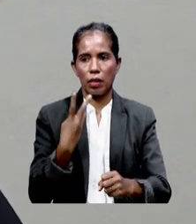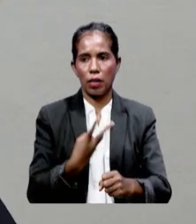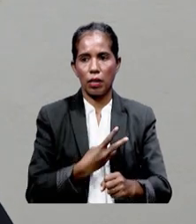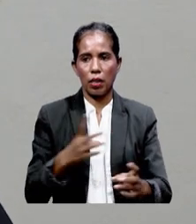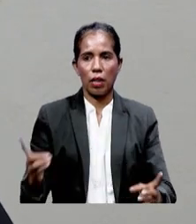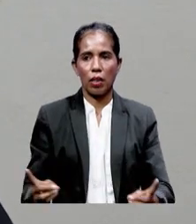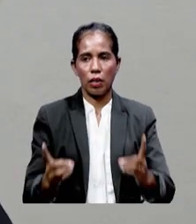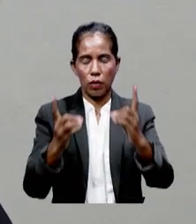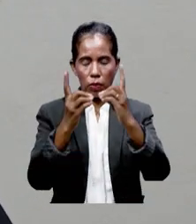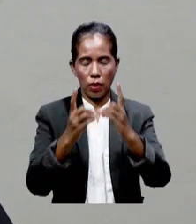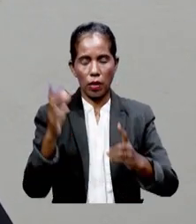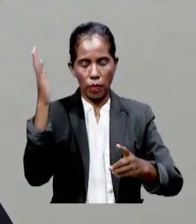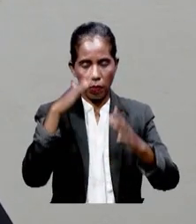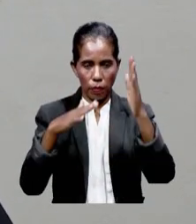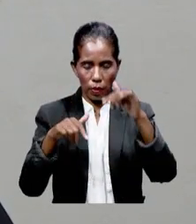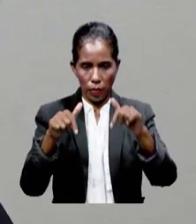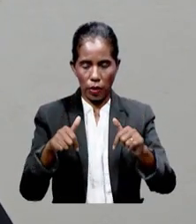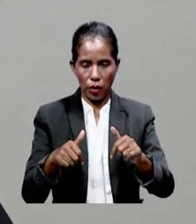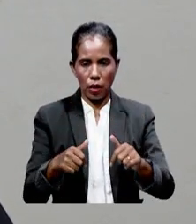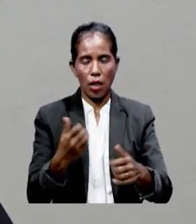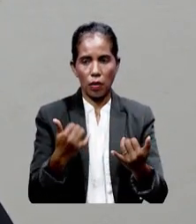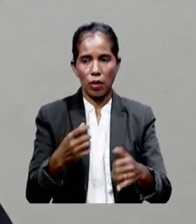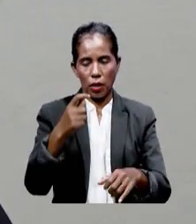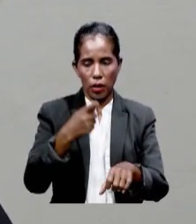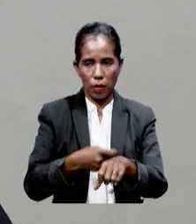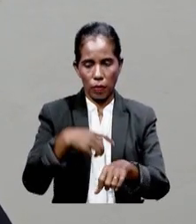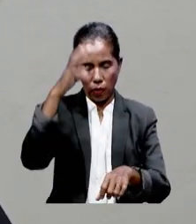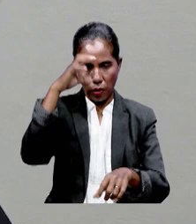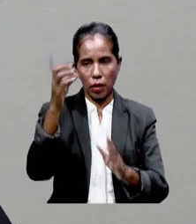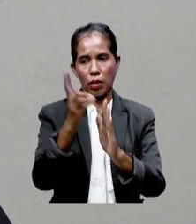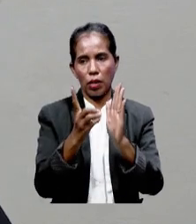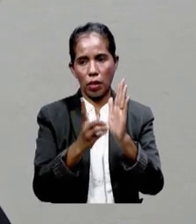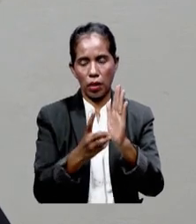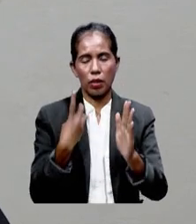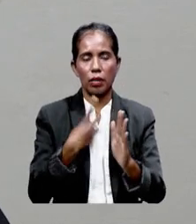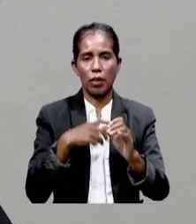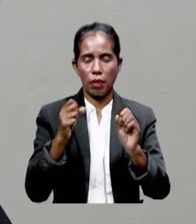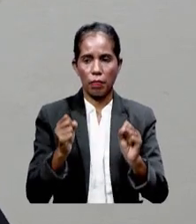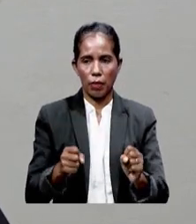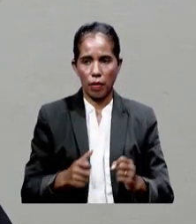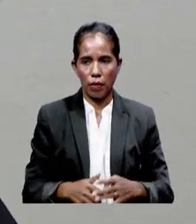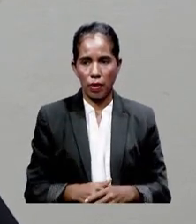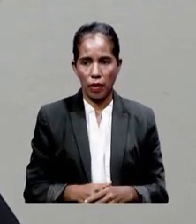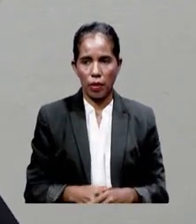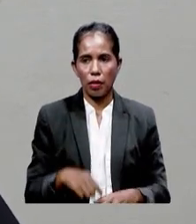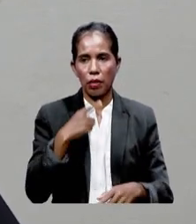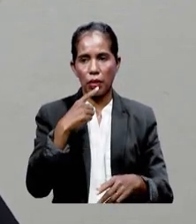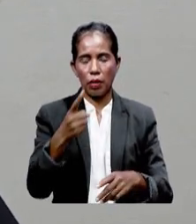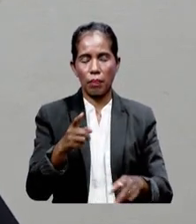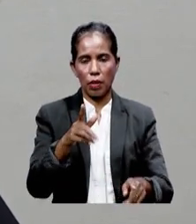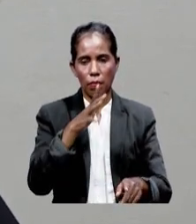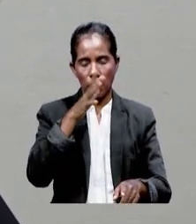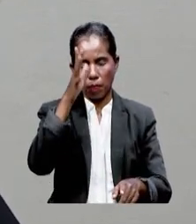enfrenta a let situação ni dane neve agora é tempo udan o dado si dane ita vele halo alerta ba ina naman hutu